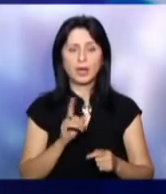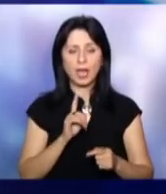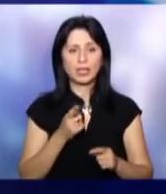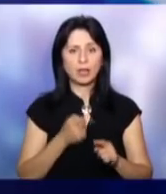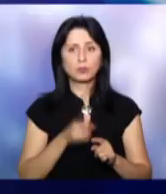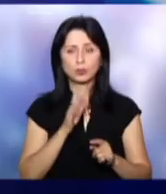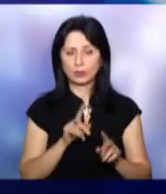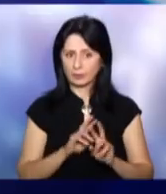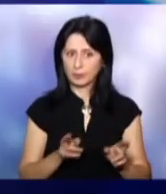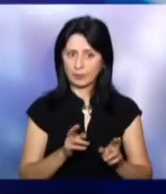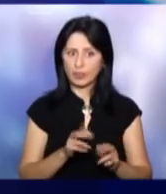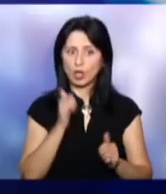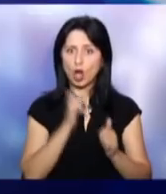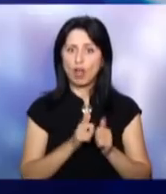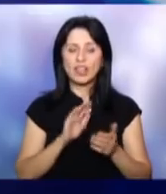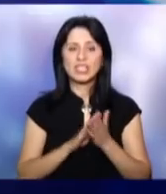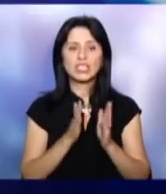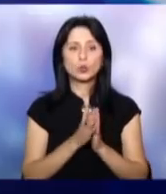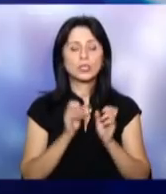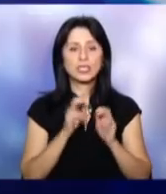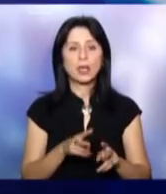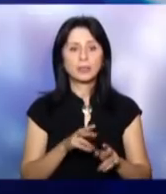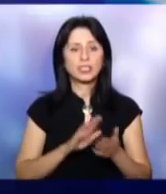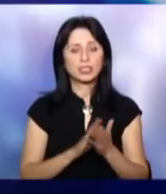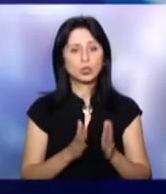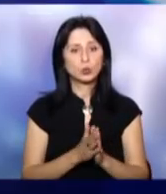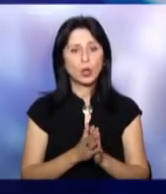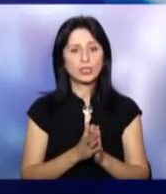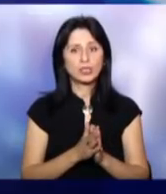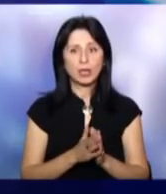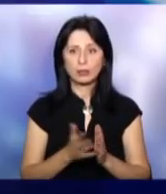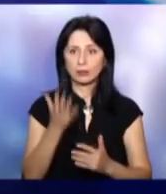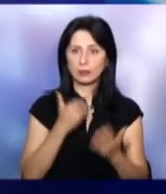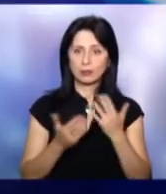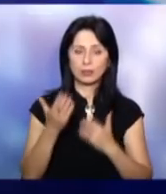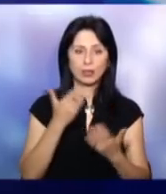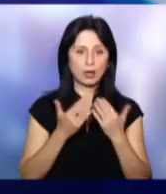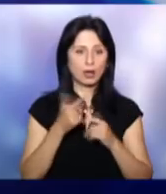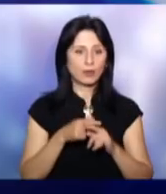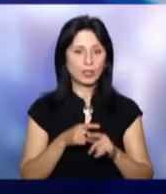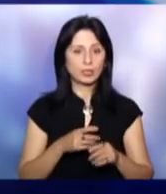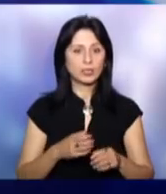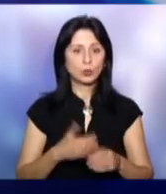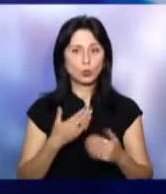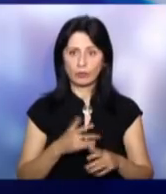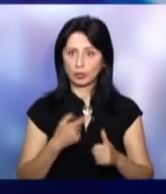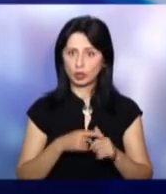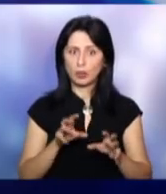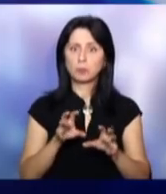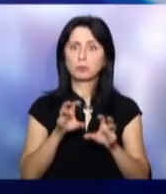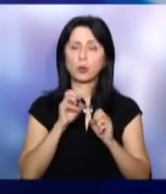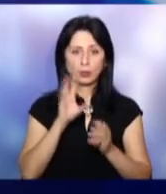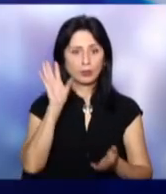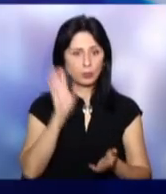რადგან ყოველი სიტუაციის საფრთხის შემცველ სიტუაციად წარმოსახვა ამაზე საშინელს ალბათ ვერაფერს გავუკეთებთ